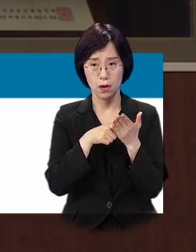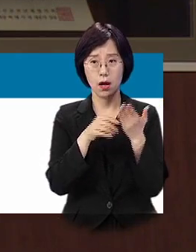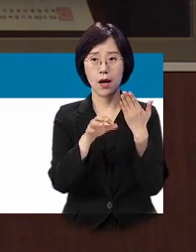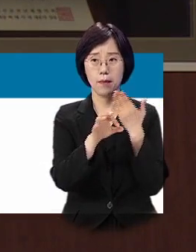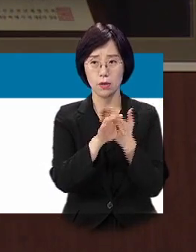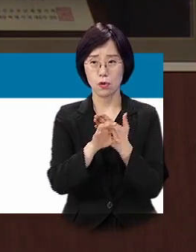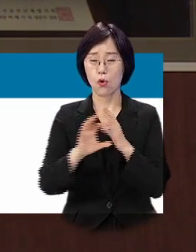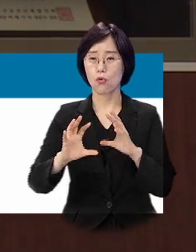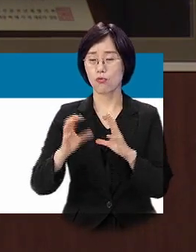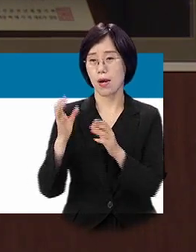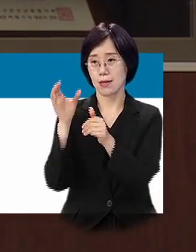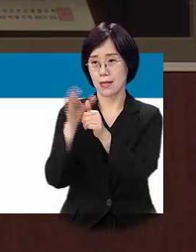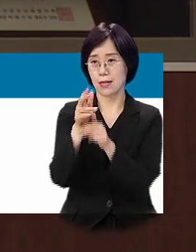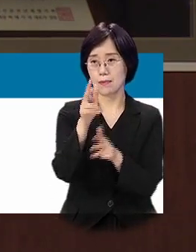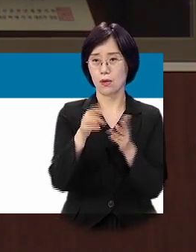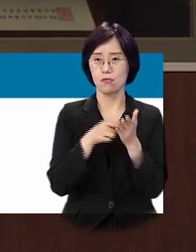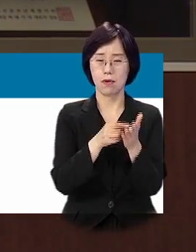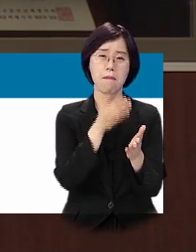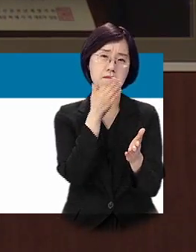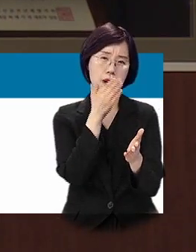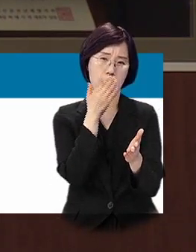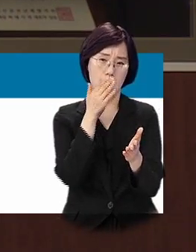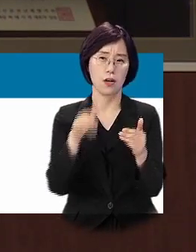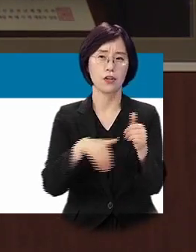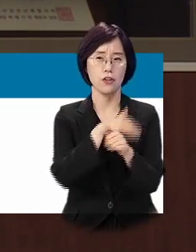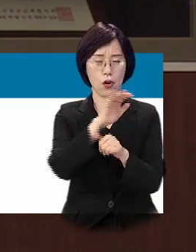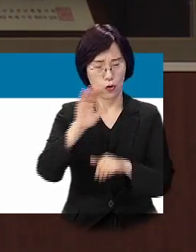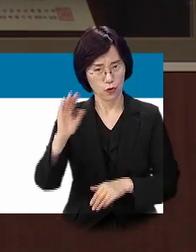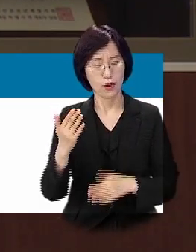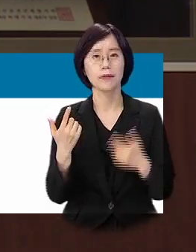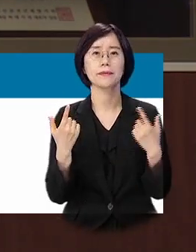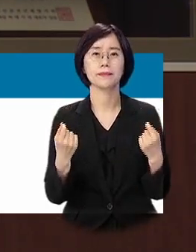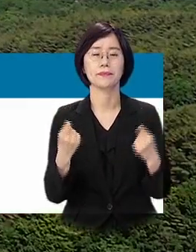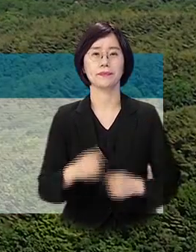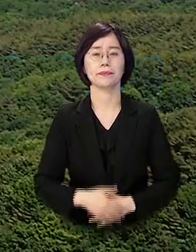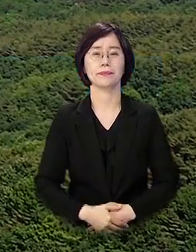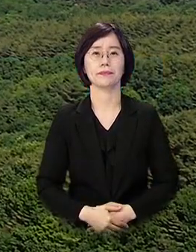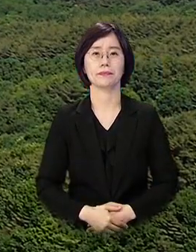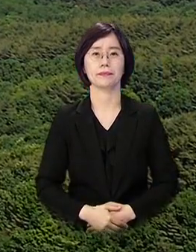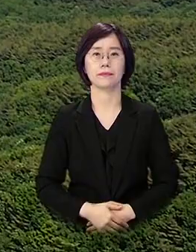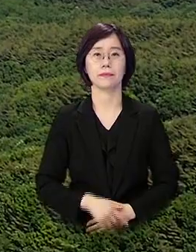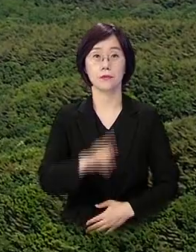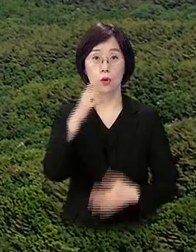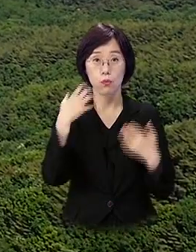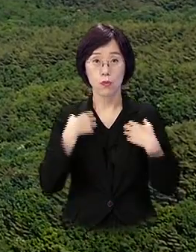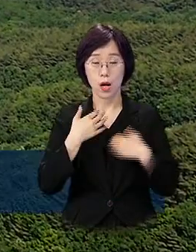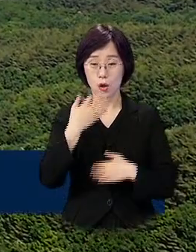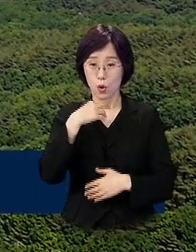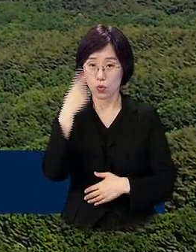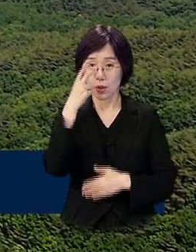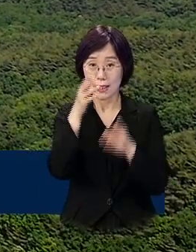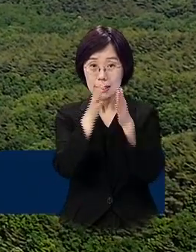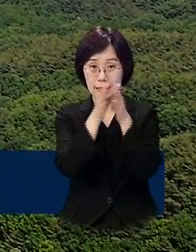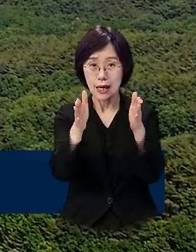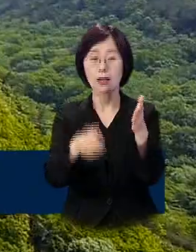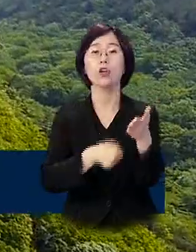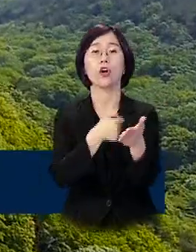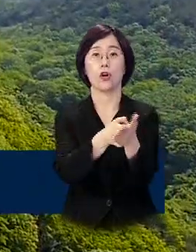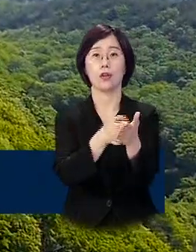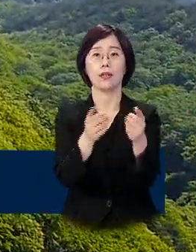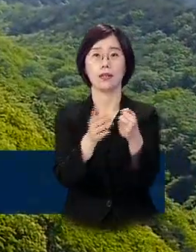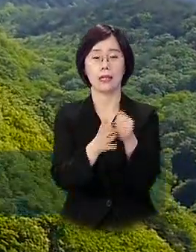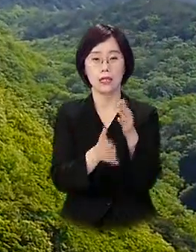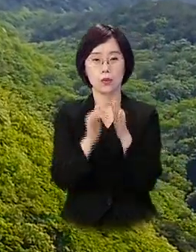어 절약하면서 많은 또 국책사업을 또 추진할 수 있는 그런 여건이 될 겁니다 정부가 타당성 조사 에 들어가기로 한 만큼